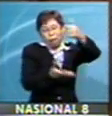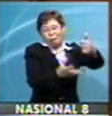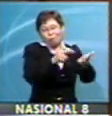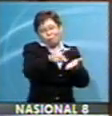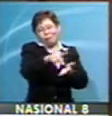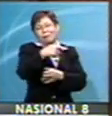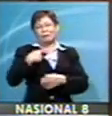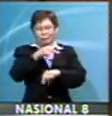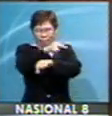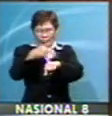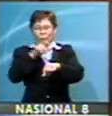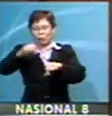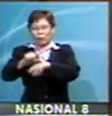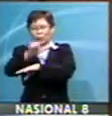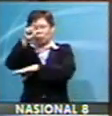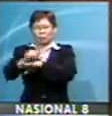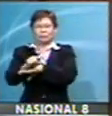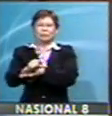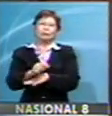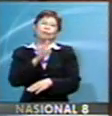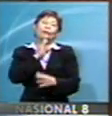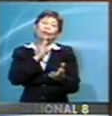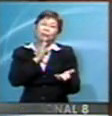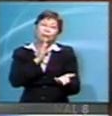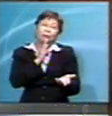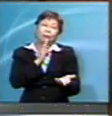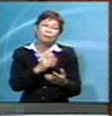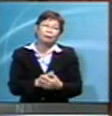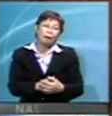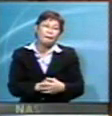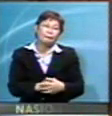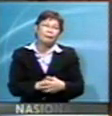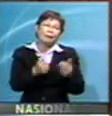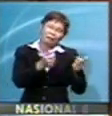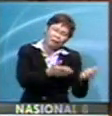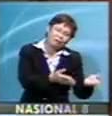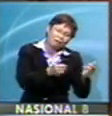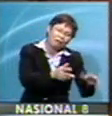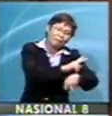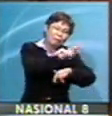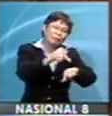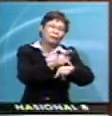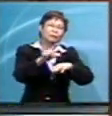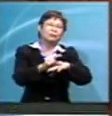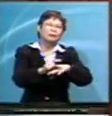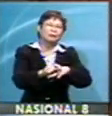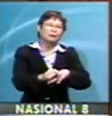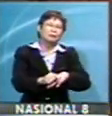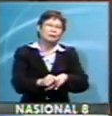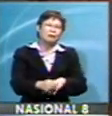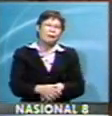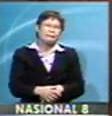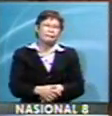padang itu dapat digunakan tak guna kita biar padang itu digunakan dalam keadaan di